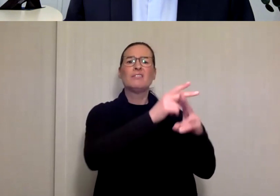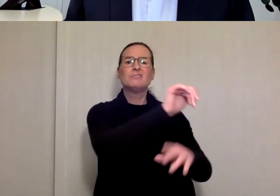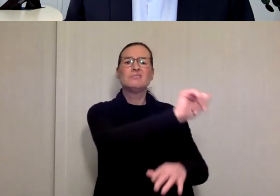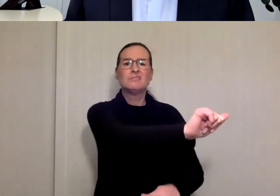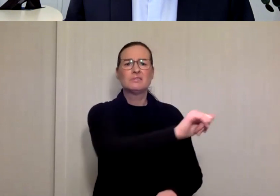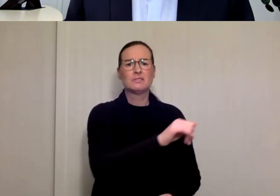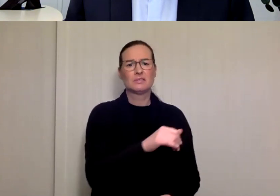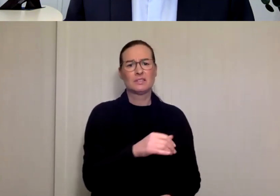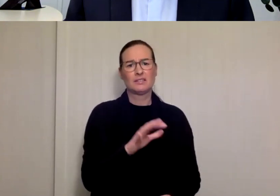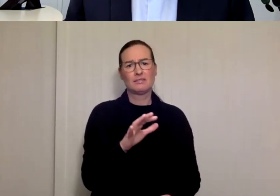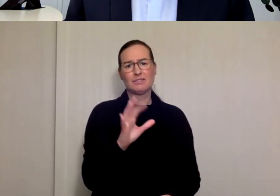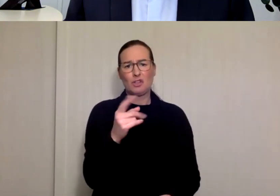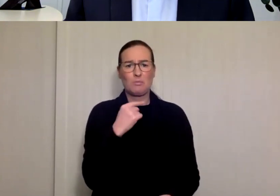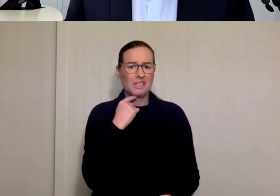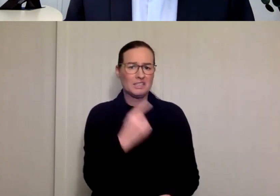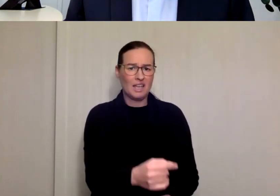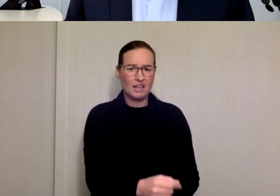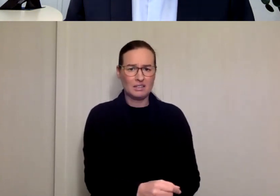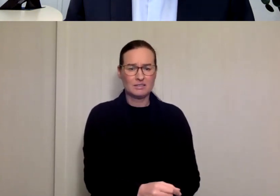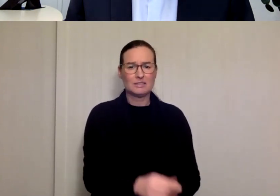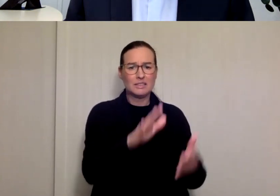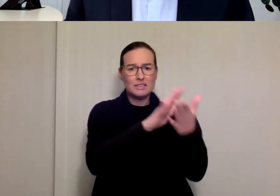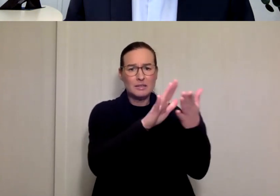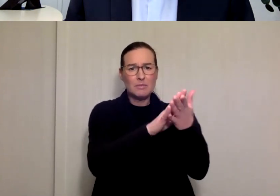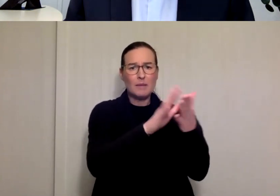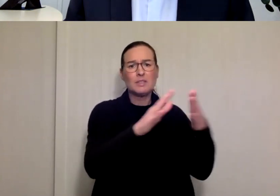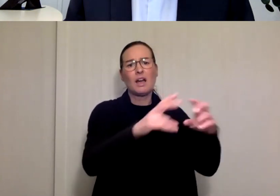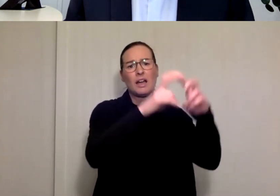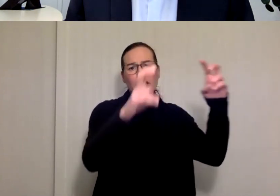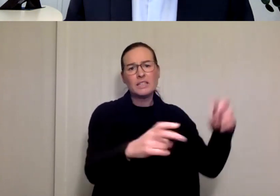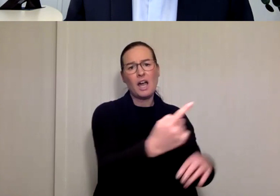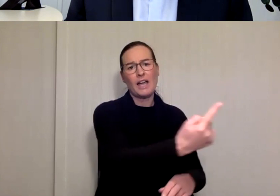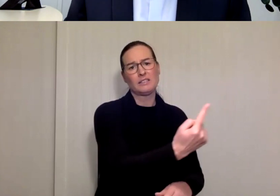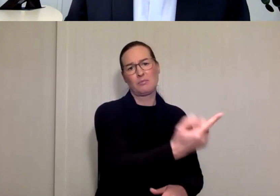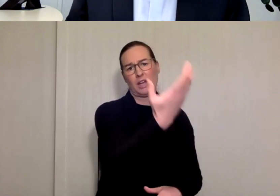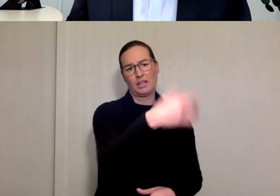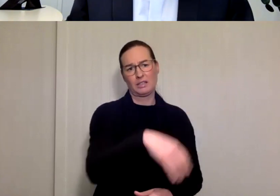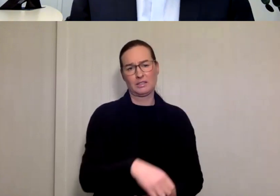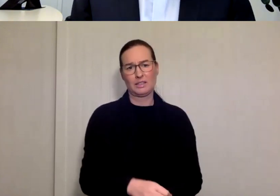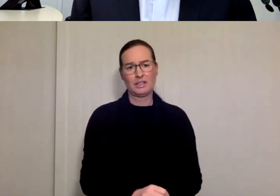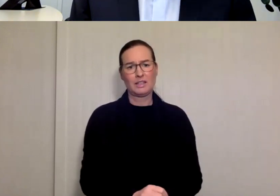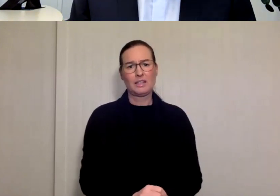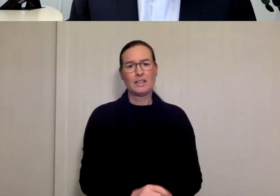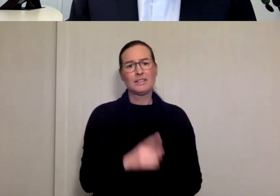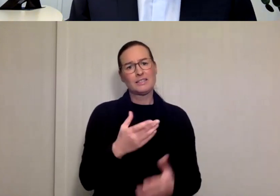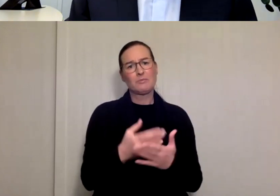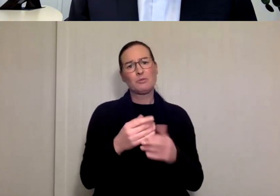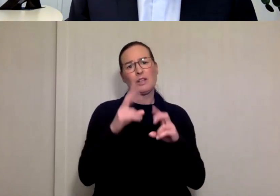muss man sehr behutsam sein, wenn man da vorschnell sagt, naja, dann könnte ja jeder zu Hause für sich sein Gebet sprechen und dann wäre